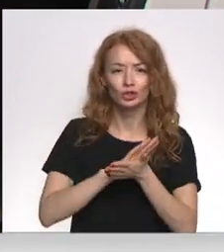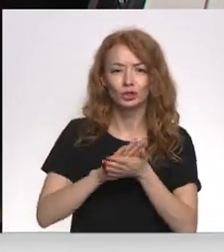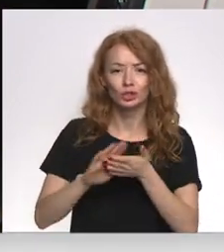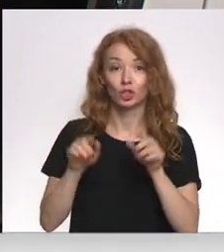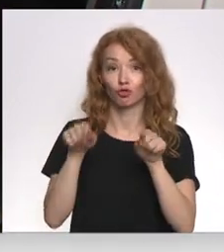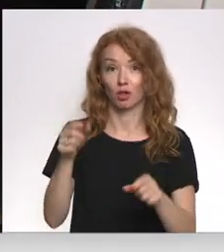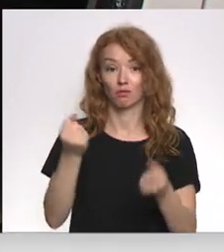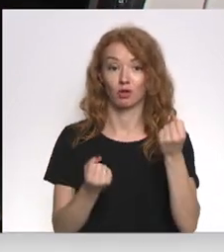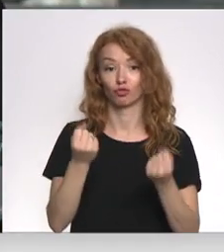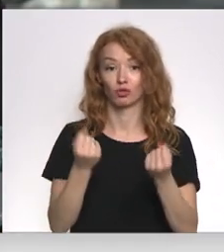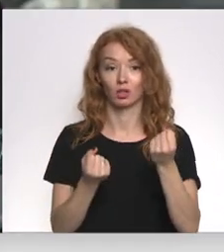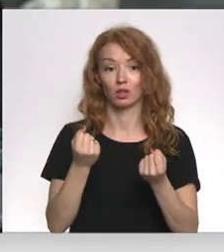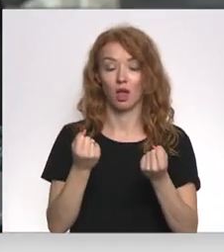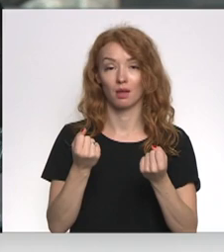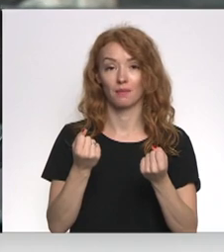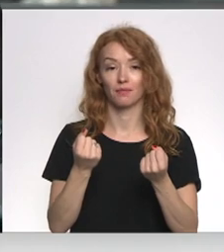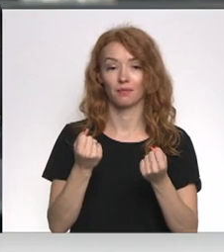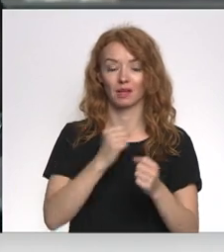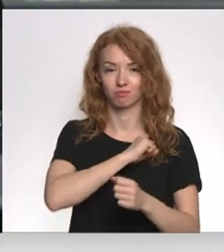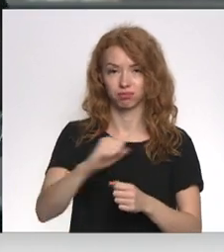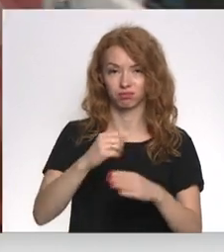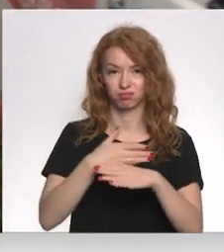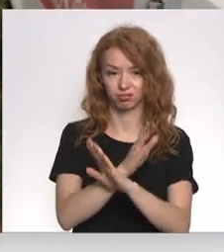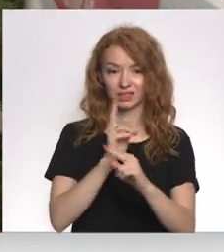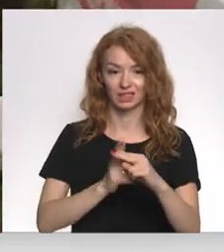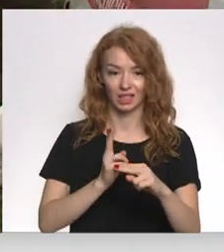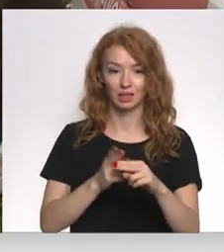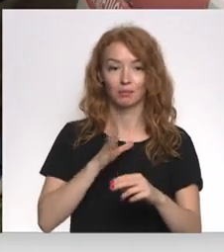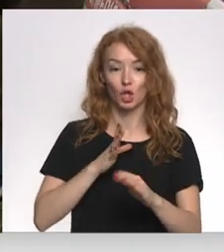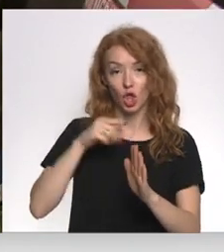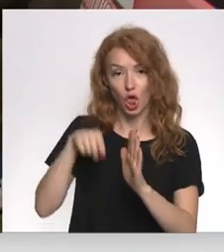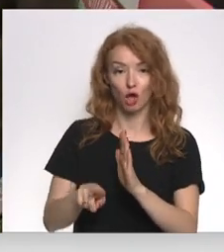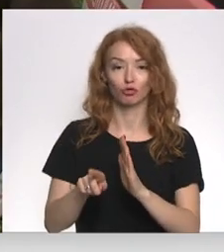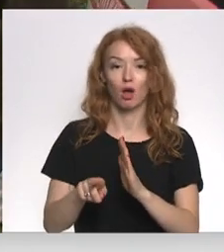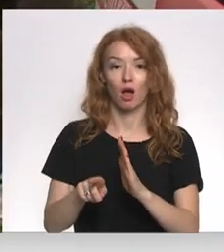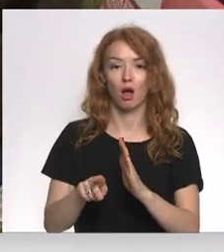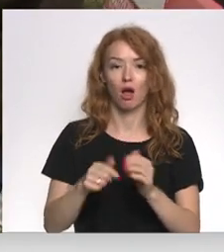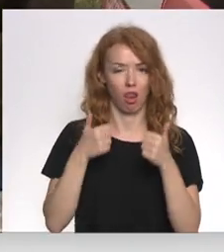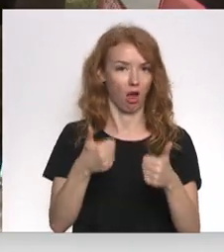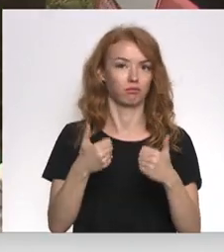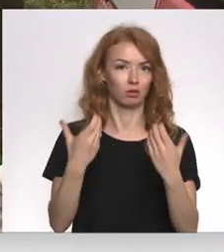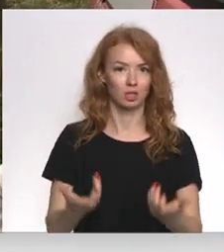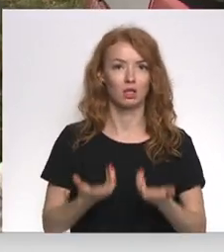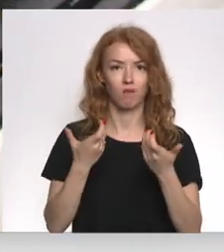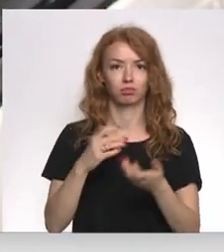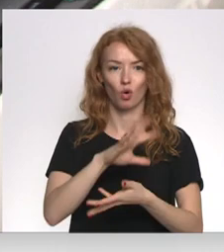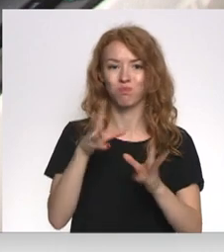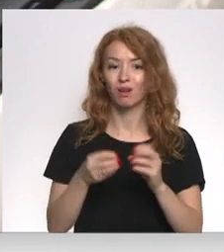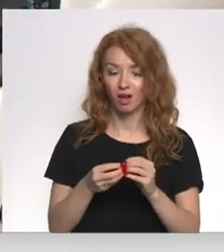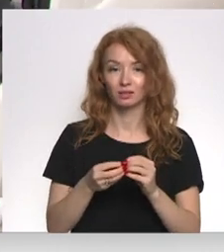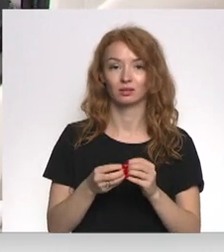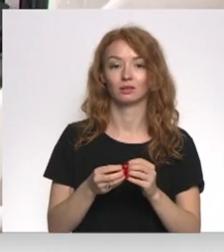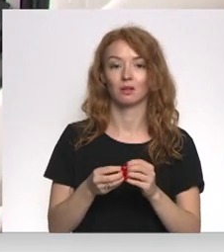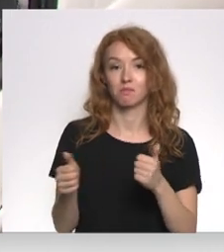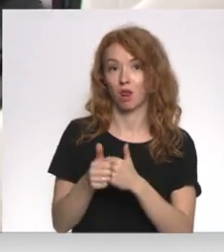te automašīnai ir izsists loks, bija iekšā labu riepu komplekts. Blakām